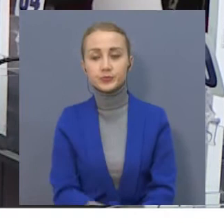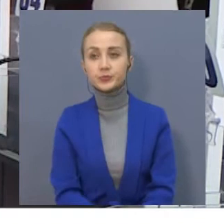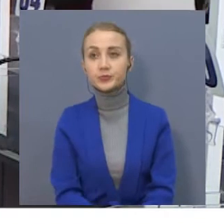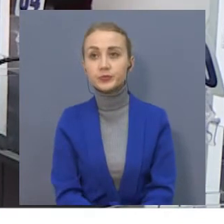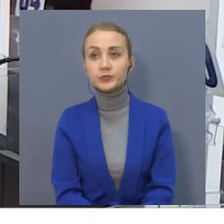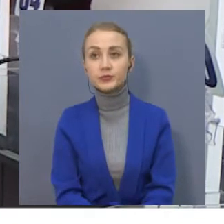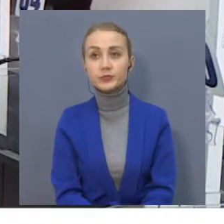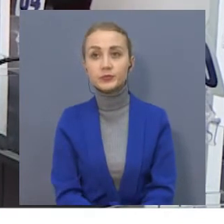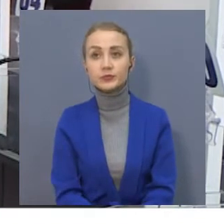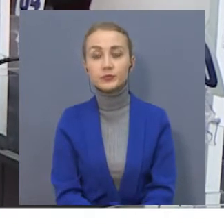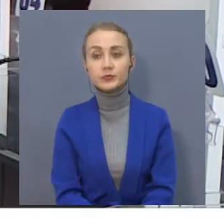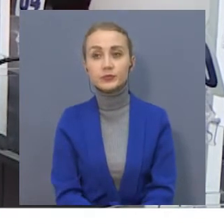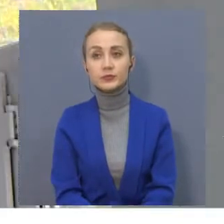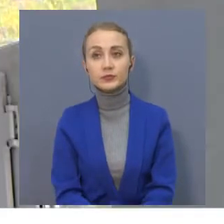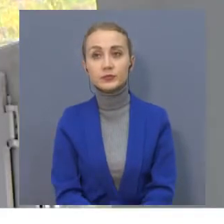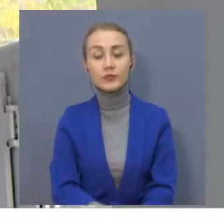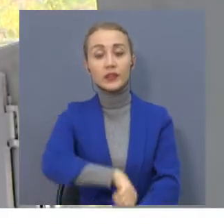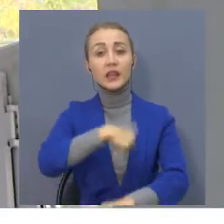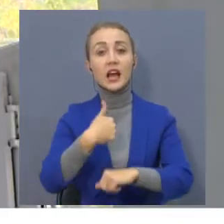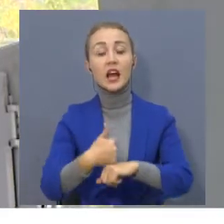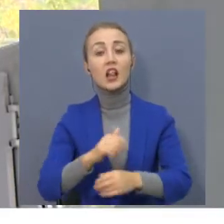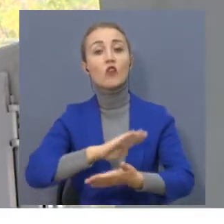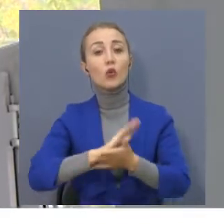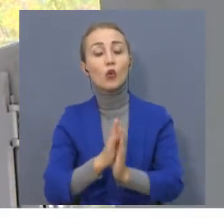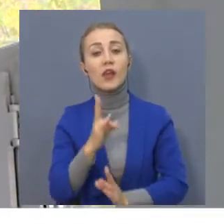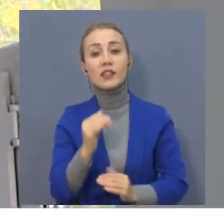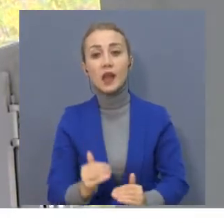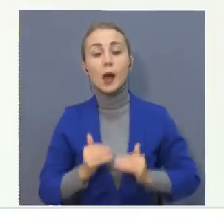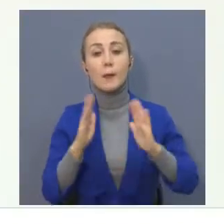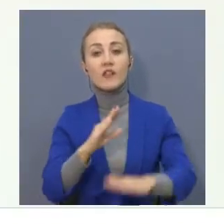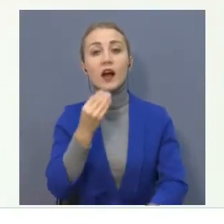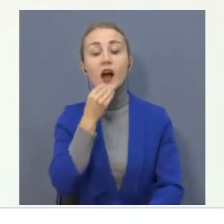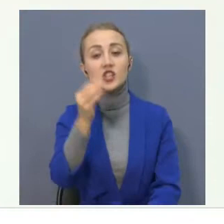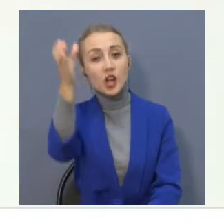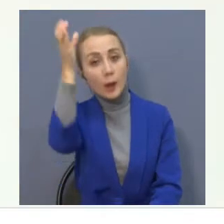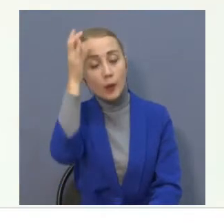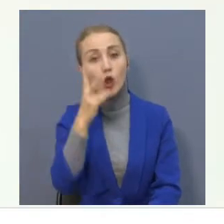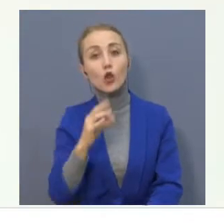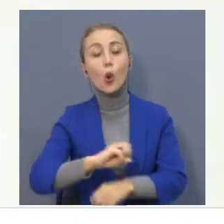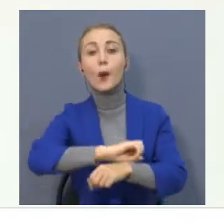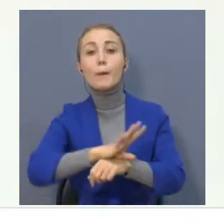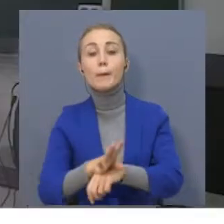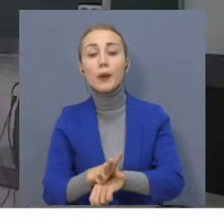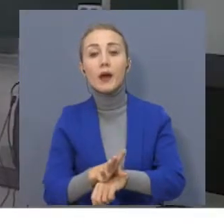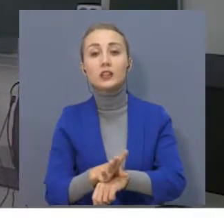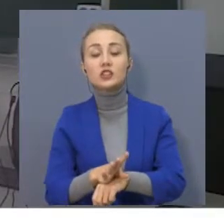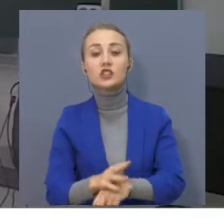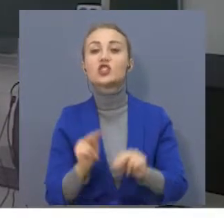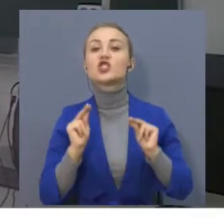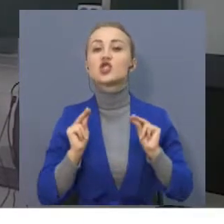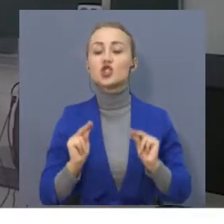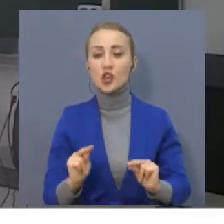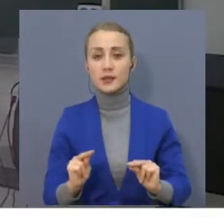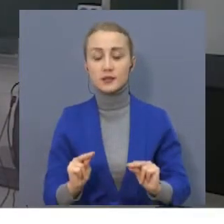Білім сапасын көтерудің басты шарты академиялық адалдықты қамтамасыз ету. Жаңа технологиялық инфрақұрылыммен жабдықталған U-Study тестілеу